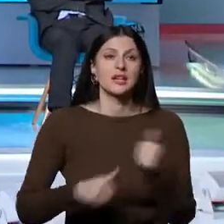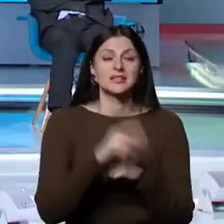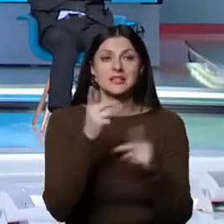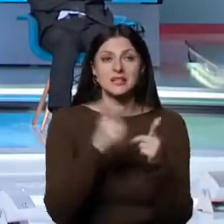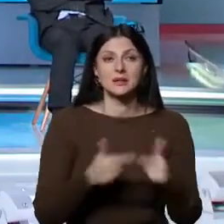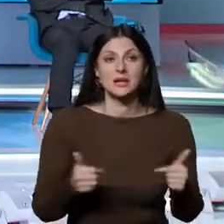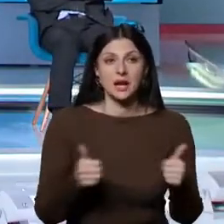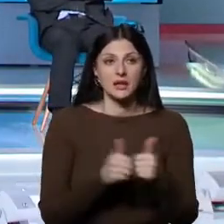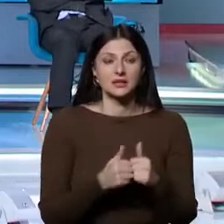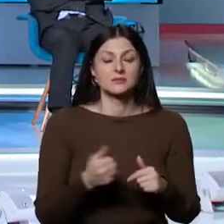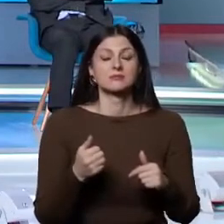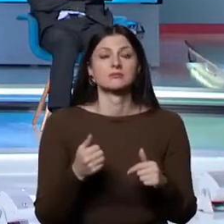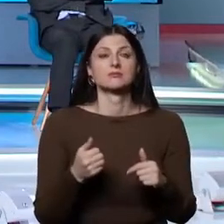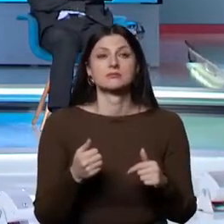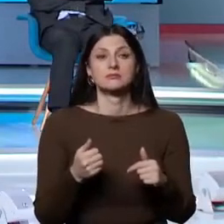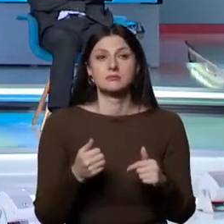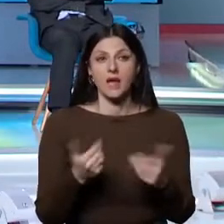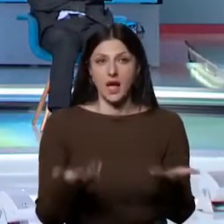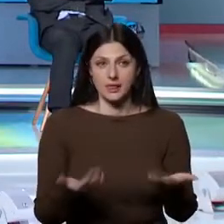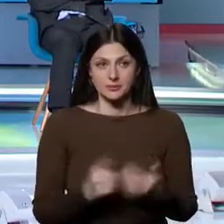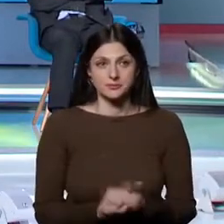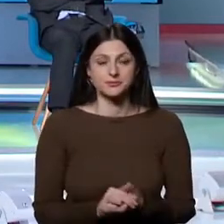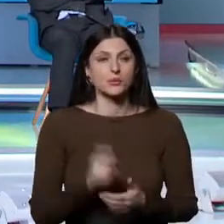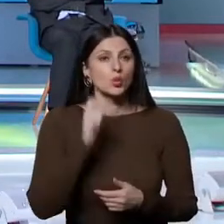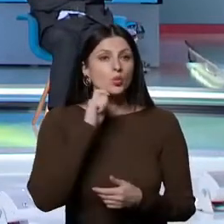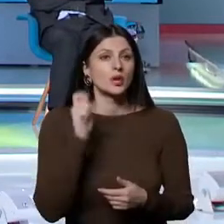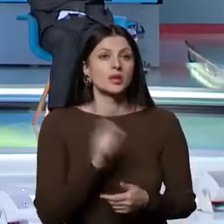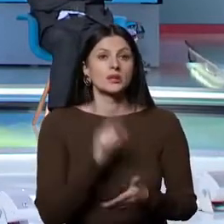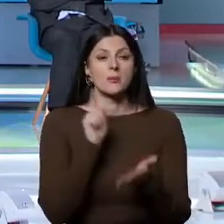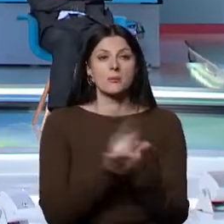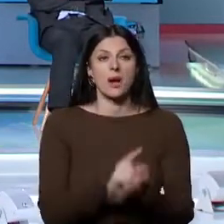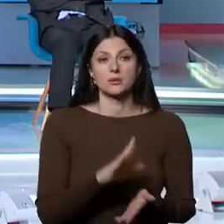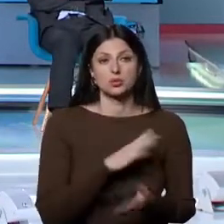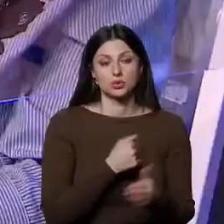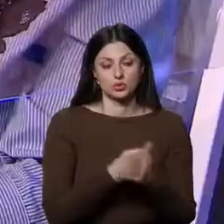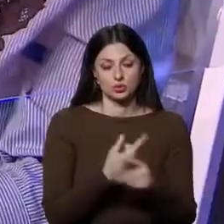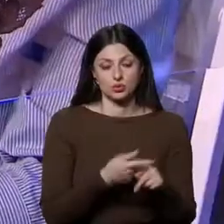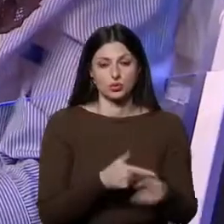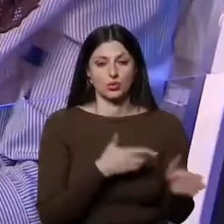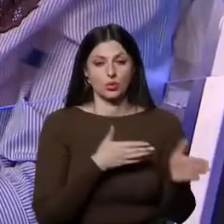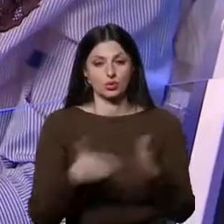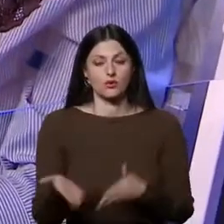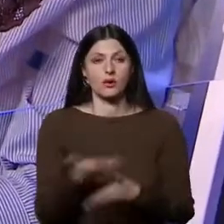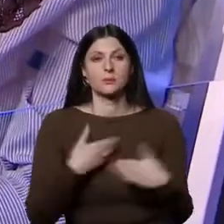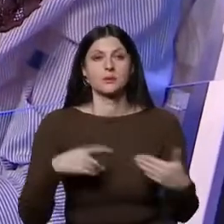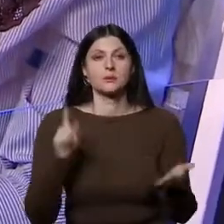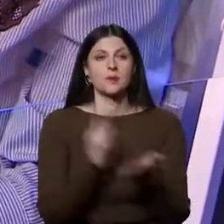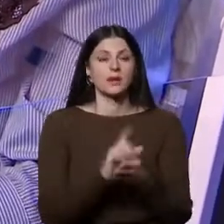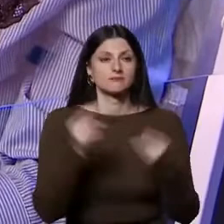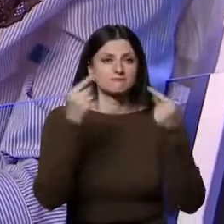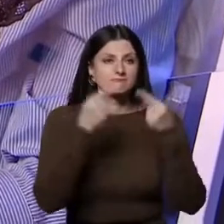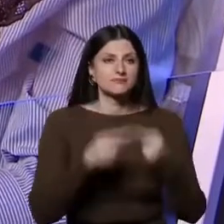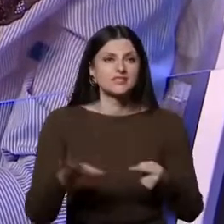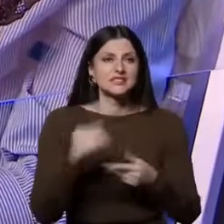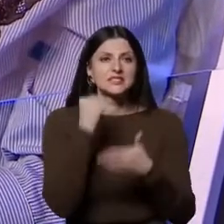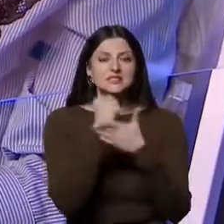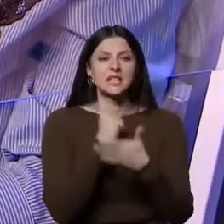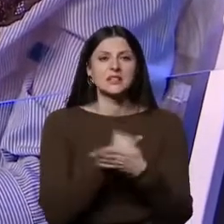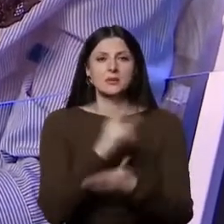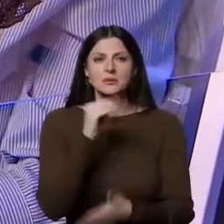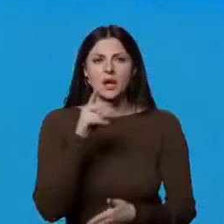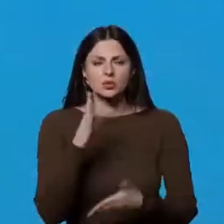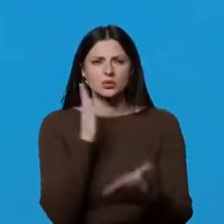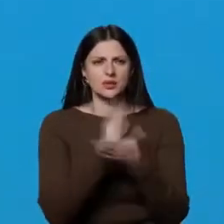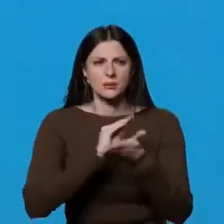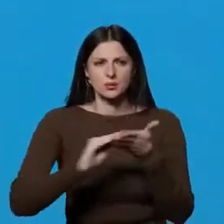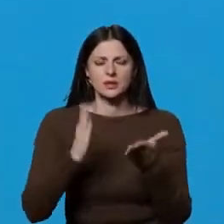Альянсу. Але Україна має бути до цього готова, а ми маємо відповідати всім стандартам НАТО, вони прописані, є великі